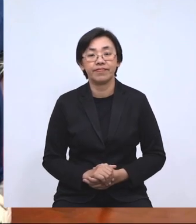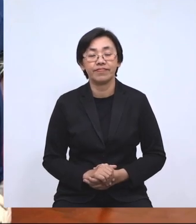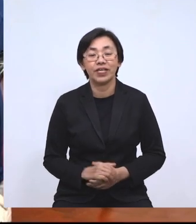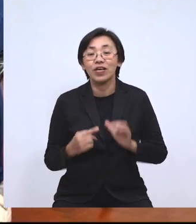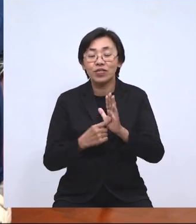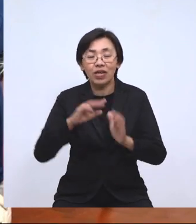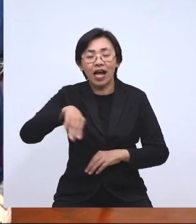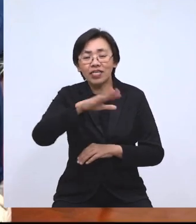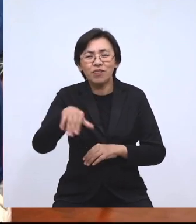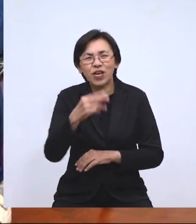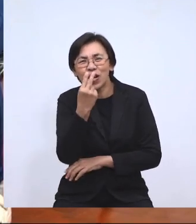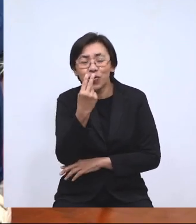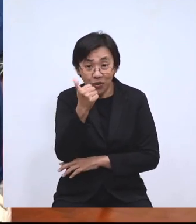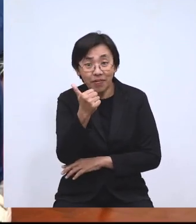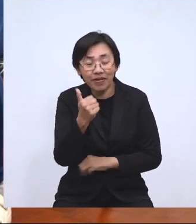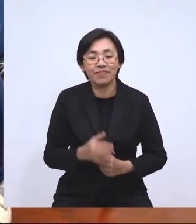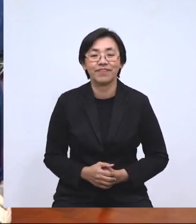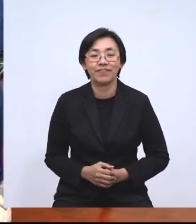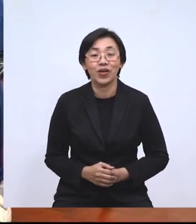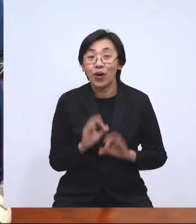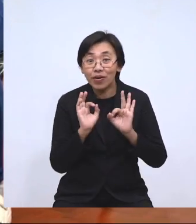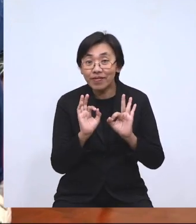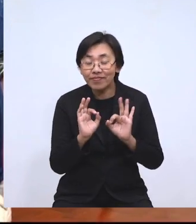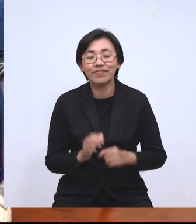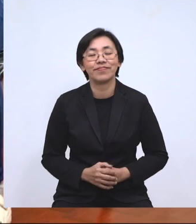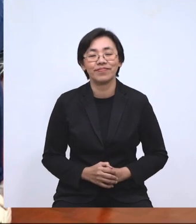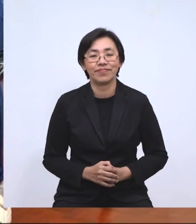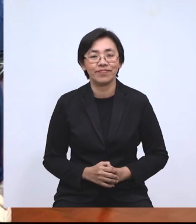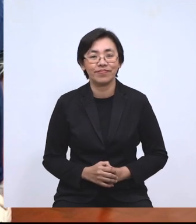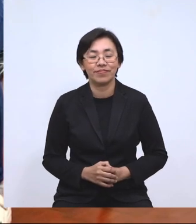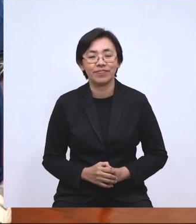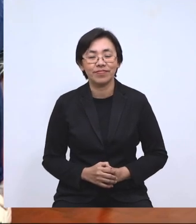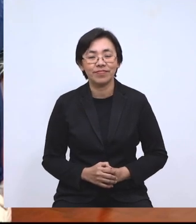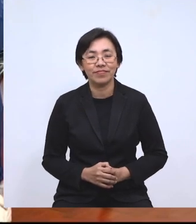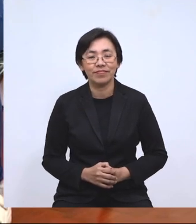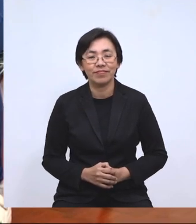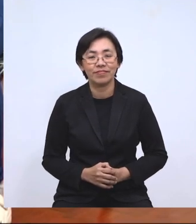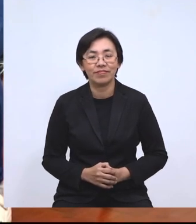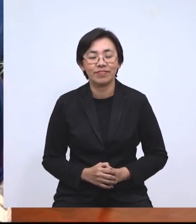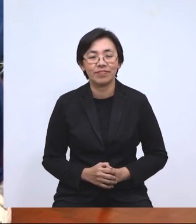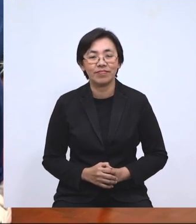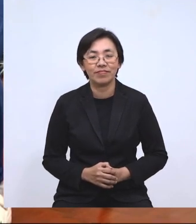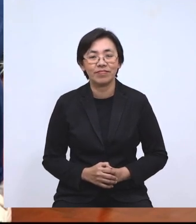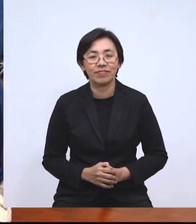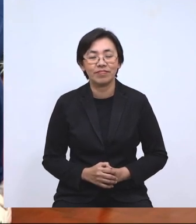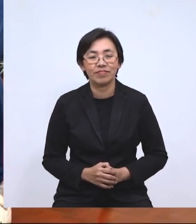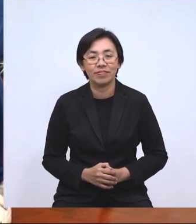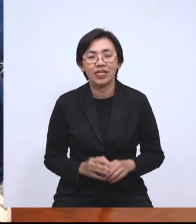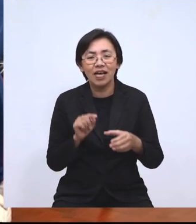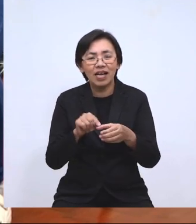ใช่ไหมโชว์ให้คนทางบ้านดูโอเคไหมครับนะครับขั้นตอนแรกคือทีนี้สำหรับมอสแม่คะแก้ว